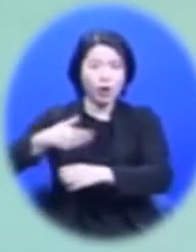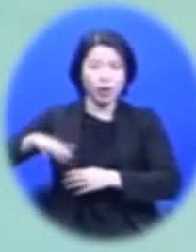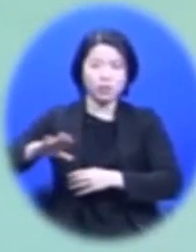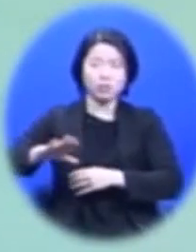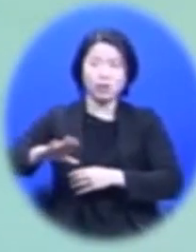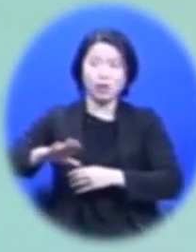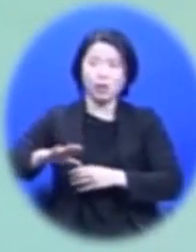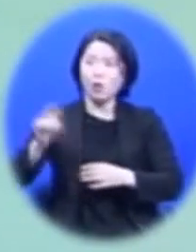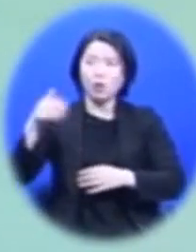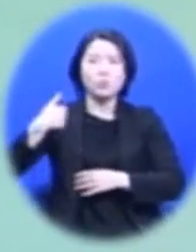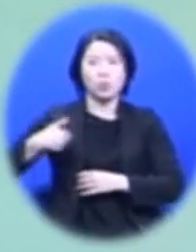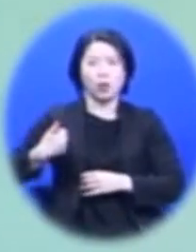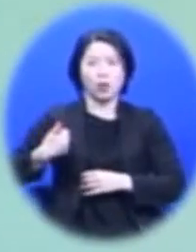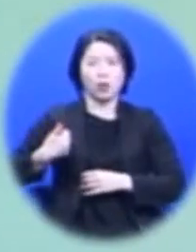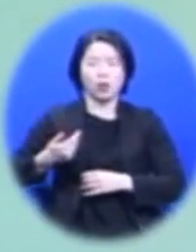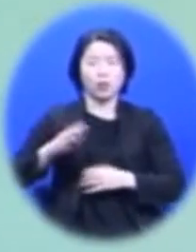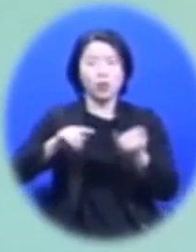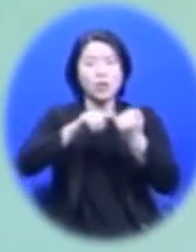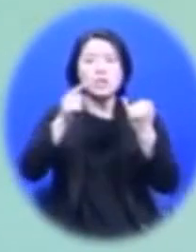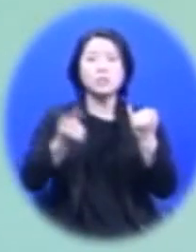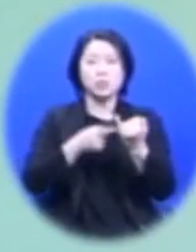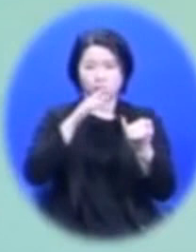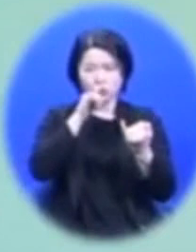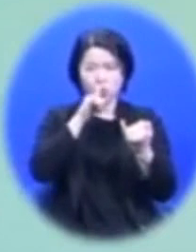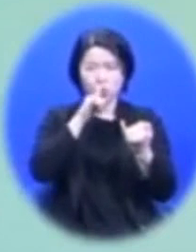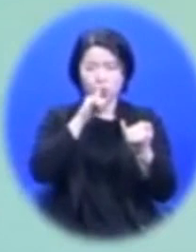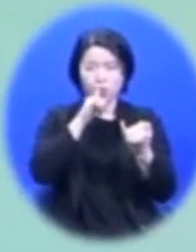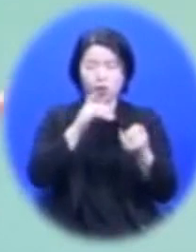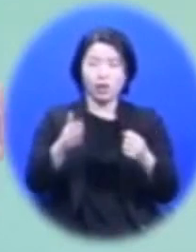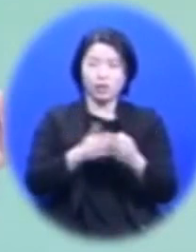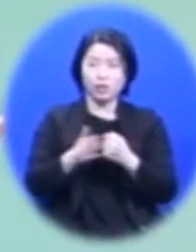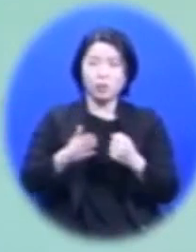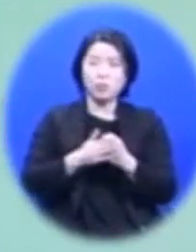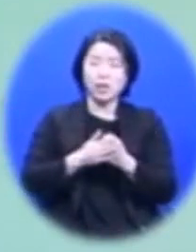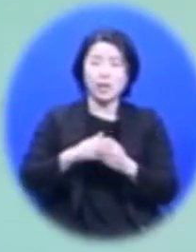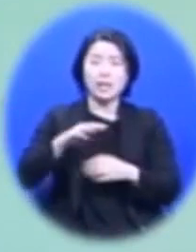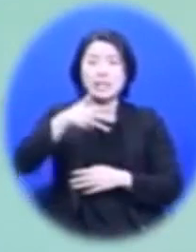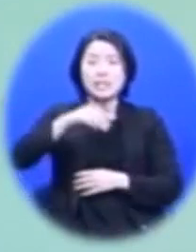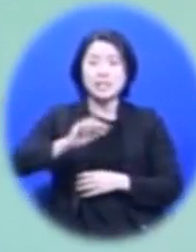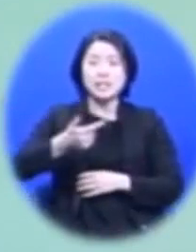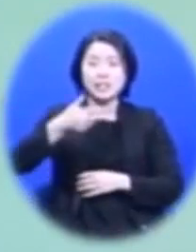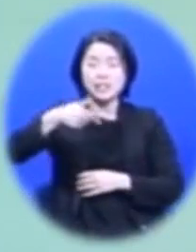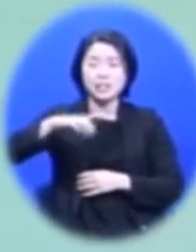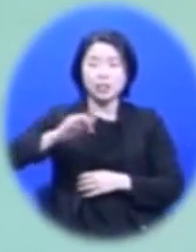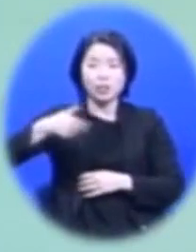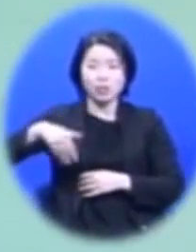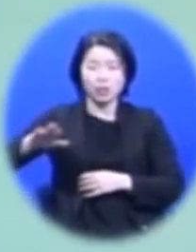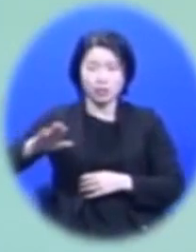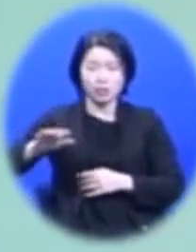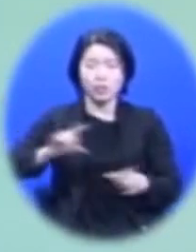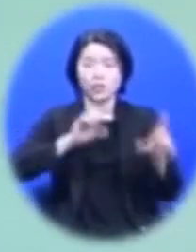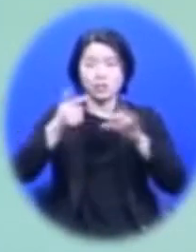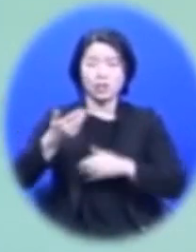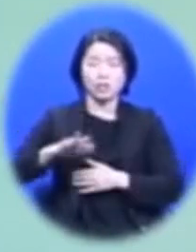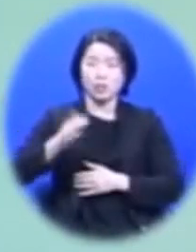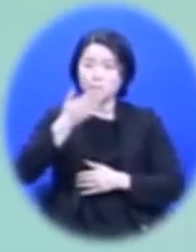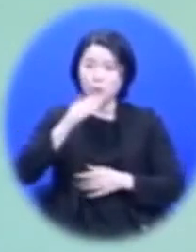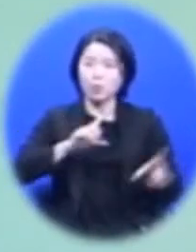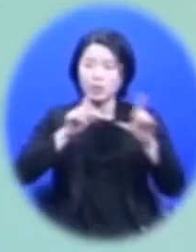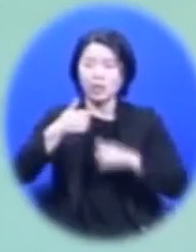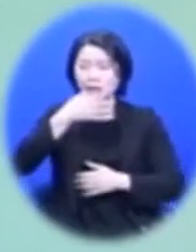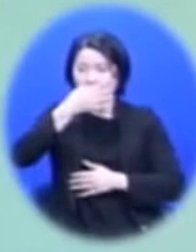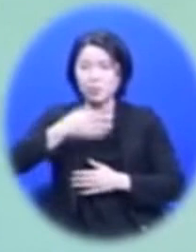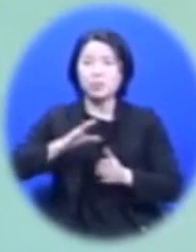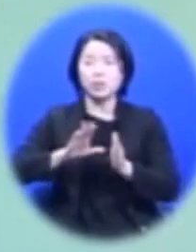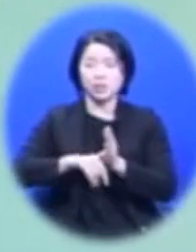되고 임신은 됐고 그래서 친정에 가서 아기를 낳았는데 먹고 살기도 어려운 때